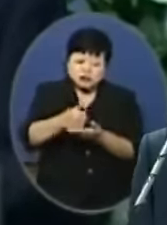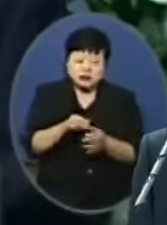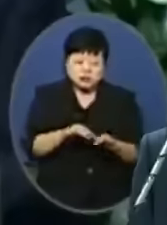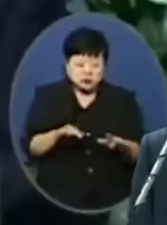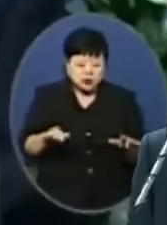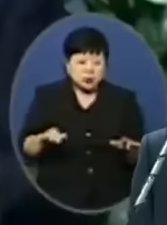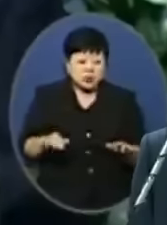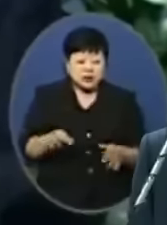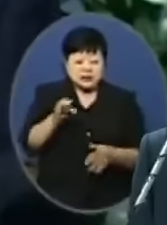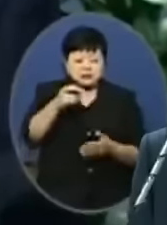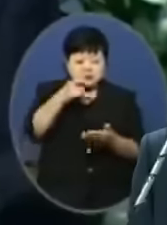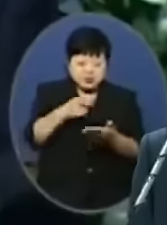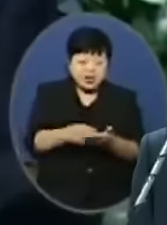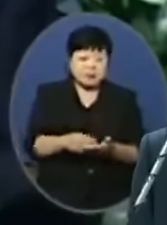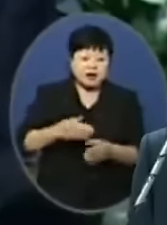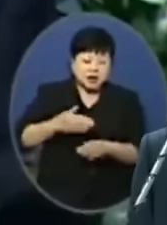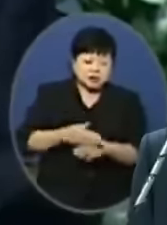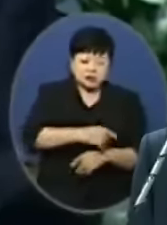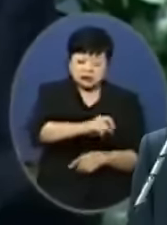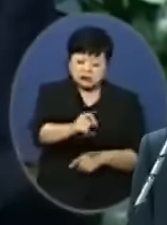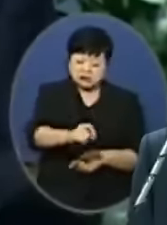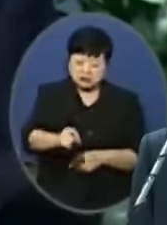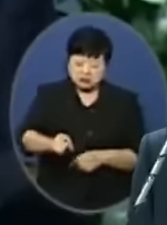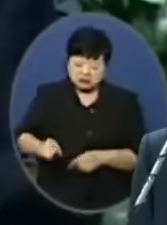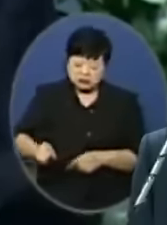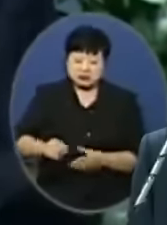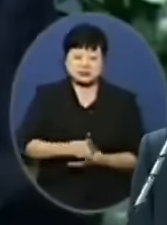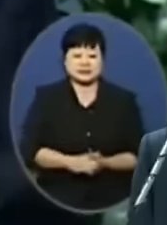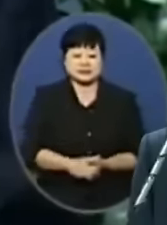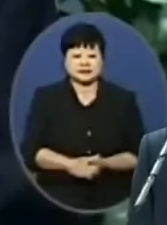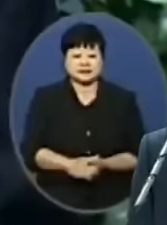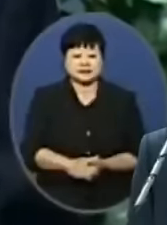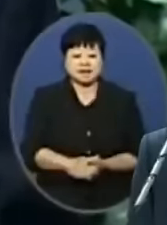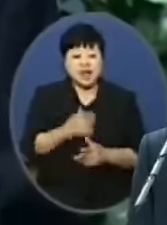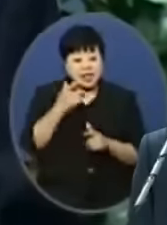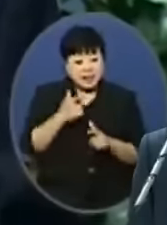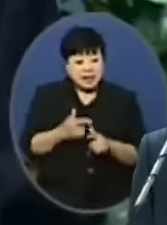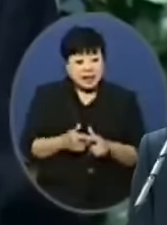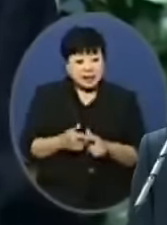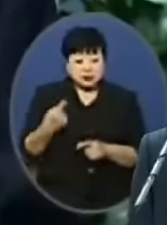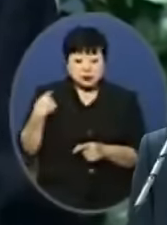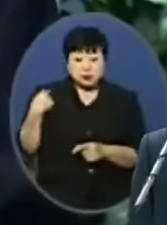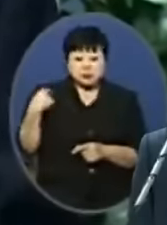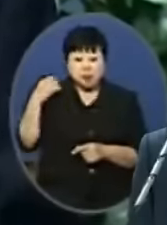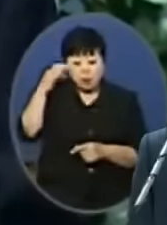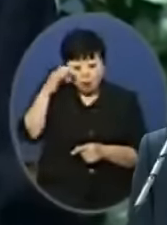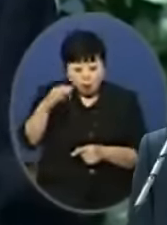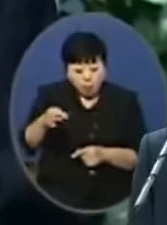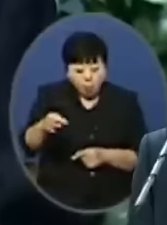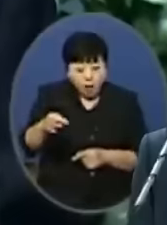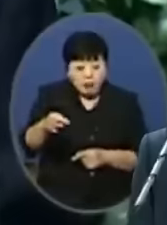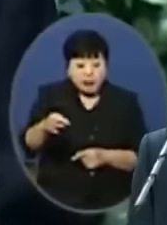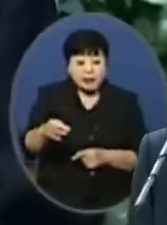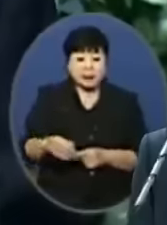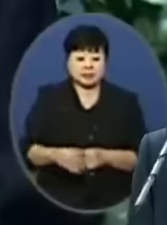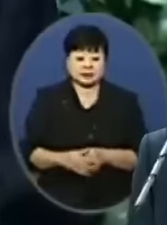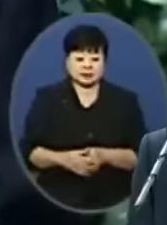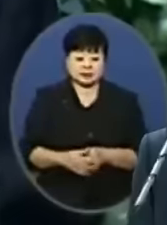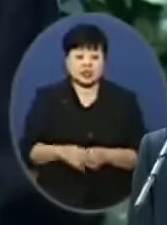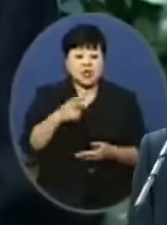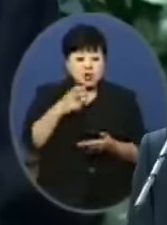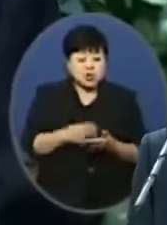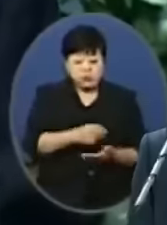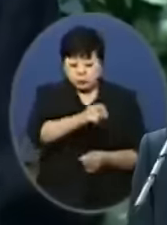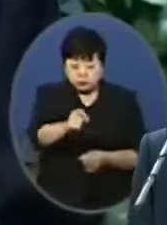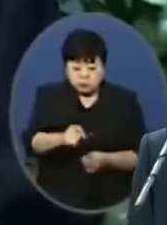손가락으로 십계명을 천천히 적어 내려가는 것입니다. 예수님 어깨 너머로 보니